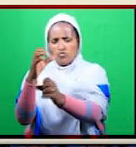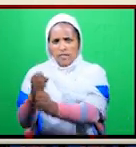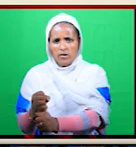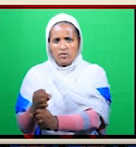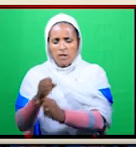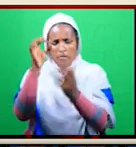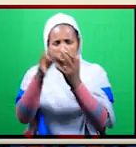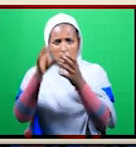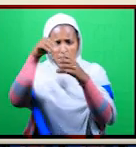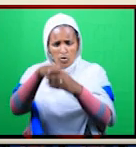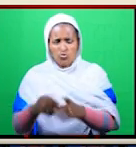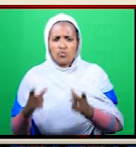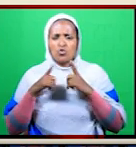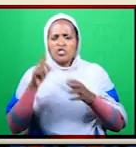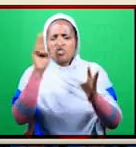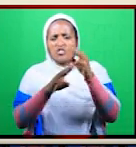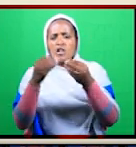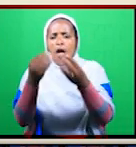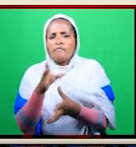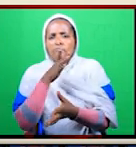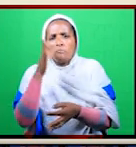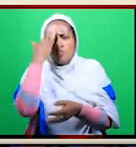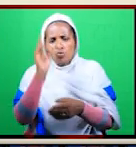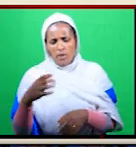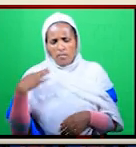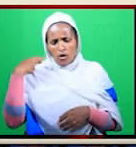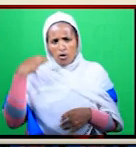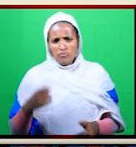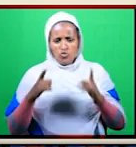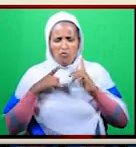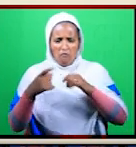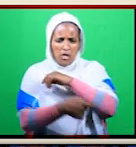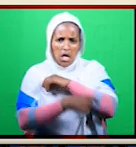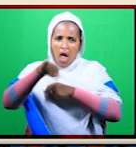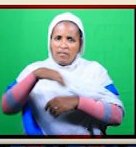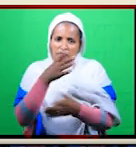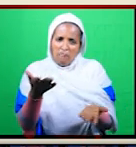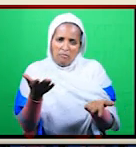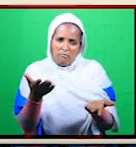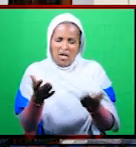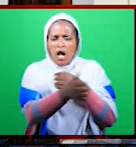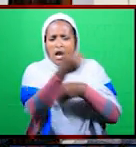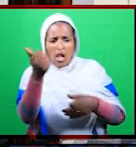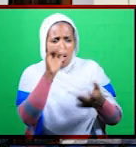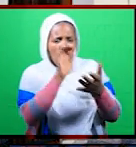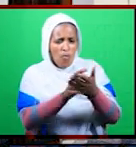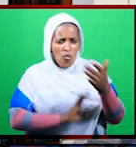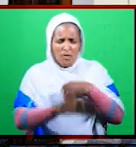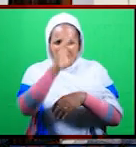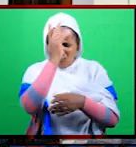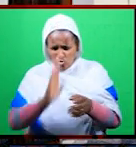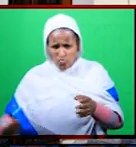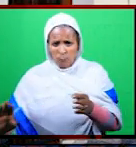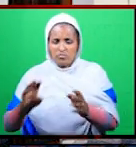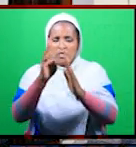ጋብቻውን መያዝ። በጋብቻም ውስጥ ስትኖር ችግር እንደማይጠፋ የታወቀ ነው። በግልዋም ስትኖር መፈተኗ የማይቀር ጉዳይ ነው። ከሌላ በወልድስ የሚለው